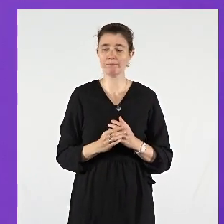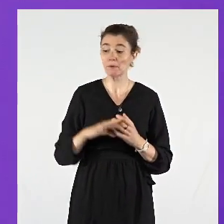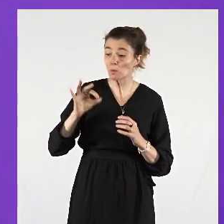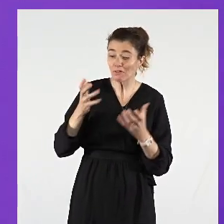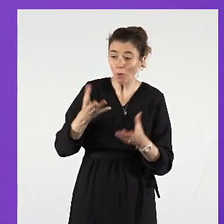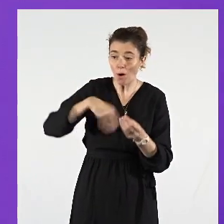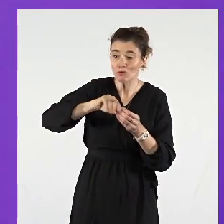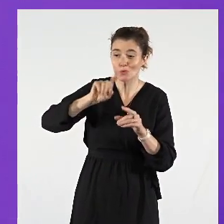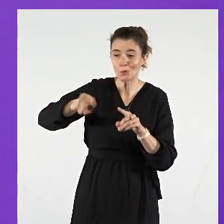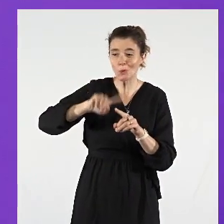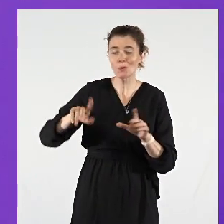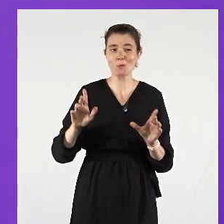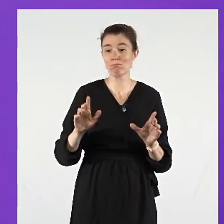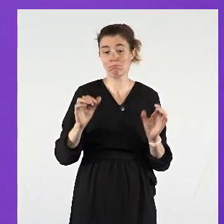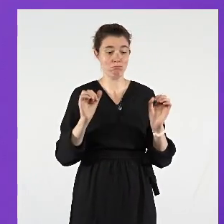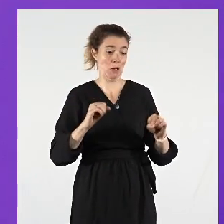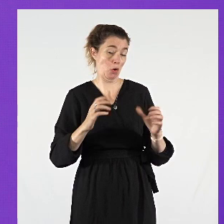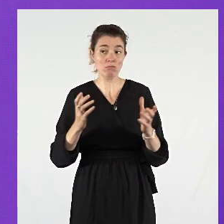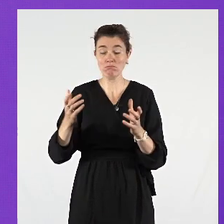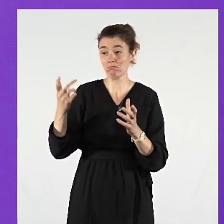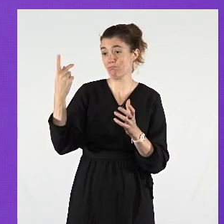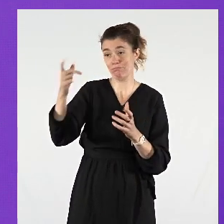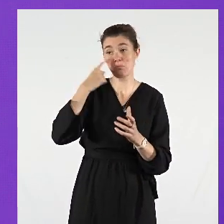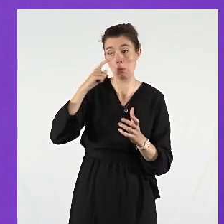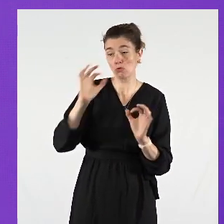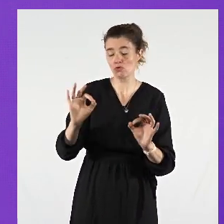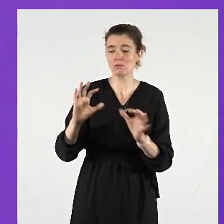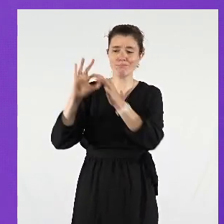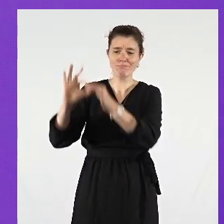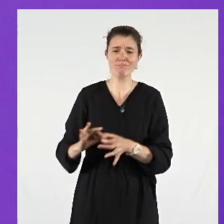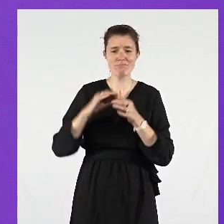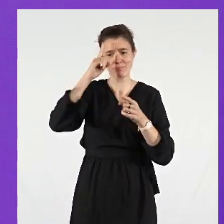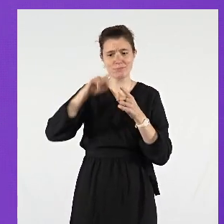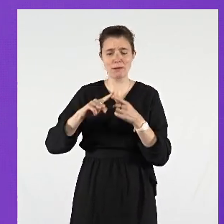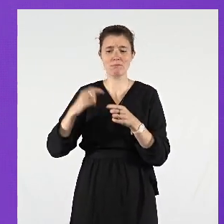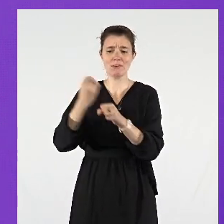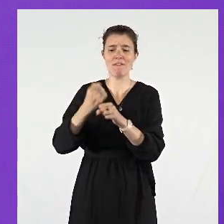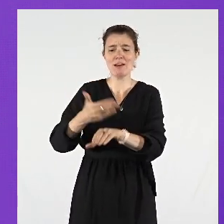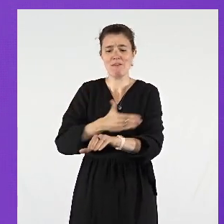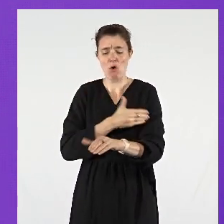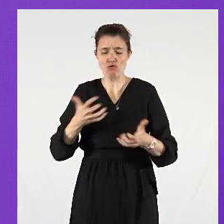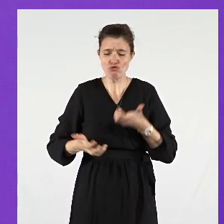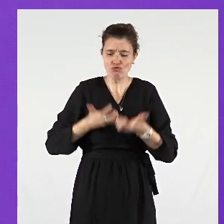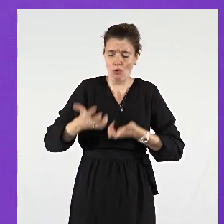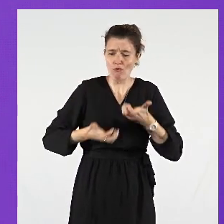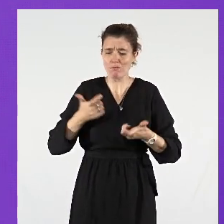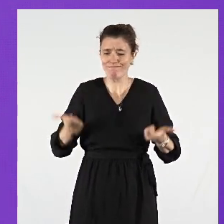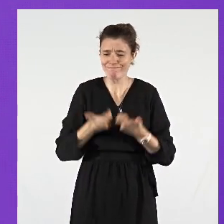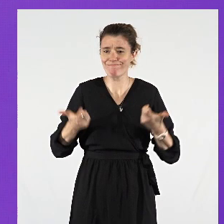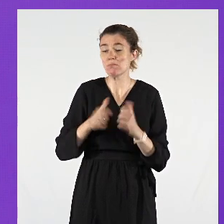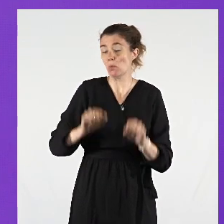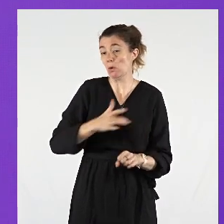chose. Je suis d'accord avec les constats qui ont été faits. J'aimerais juste rebondir sur les échauffements à la prise de poste. Alors effectivement, ça peut avoir un intérêt, mais